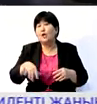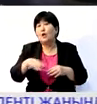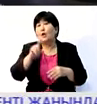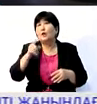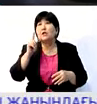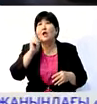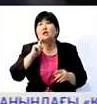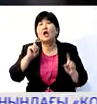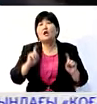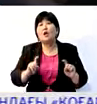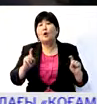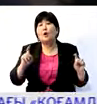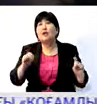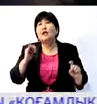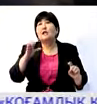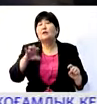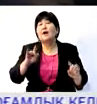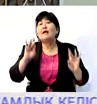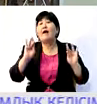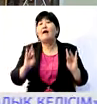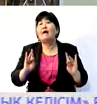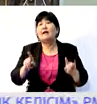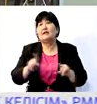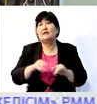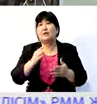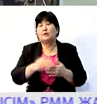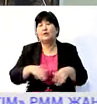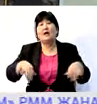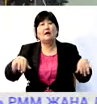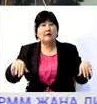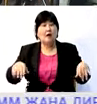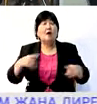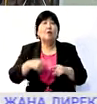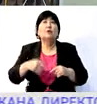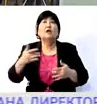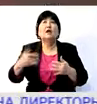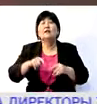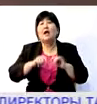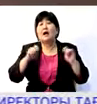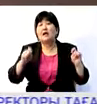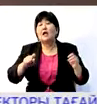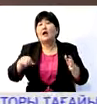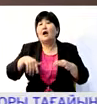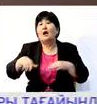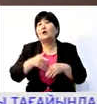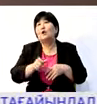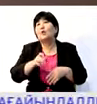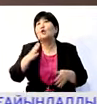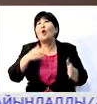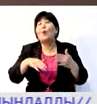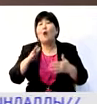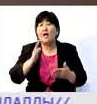көрермендердің жайлы отыру үшін испаниялық креслолар орналастырылған. Лазерлік кинотеатрдың ашылуына әсіресе қала тұрғындары өте